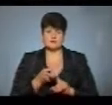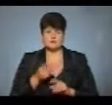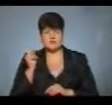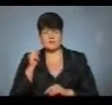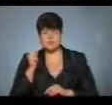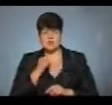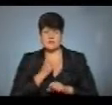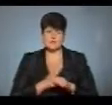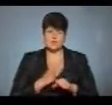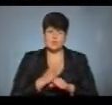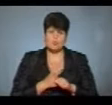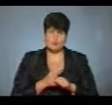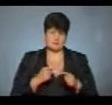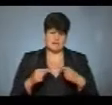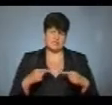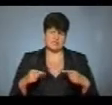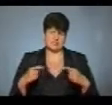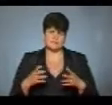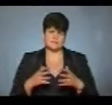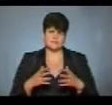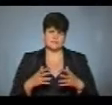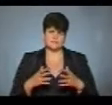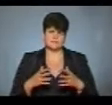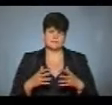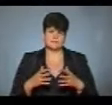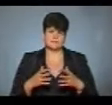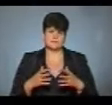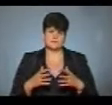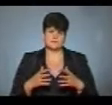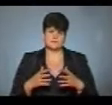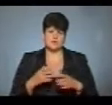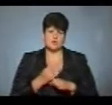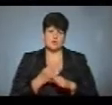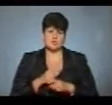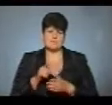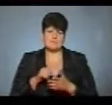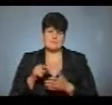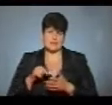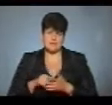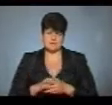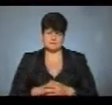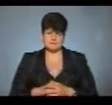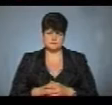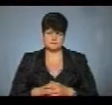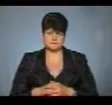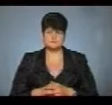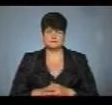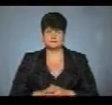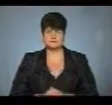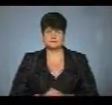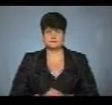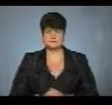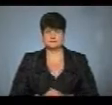навчанням, роботою і іншими такими більш, скажімо так, робочими питаннями. Ірина Терлюк, Андрій Бодак.